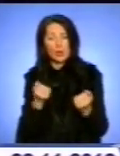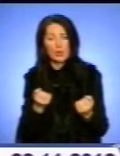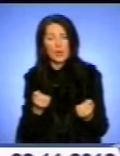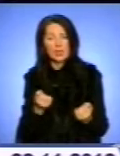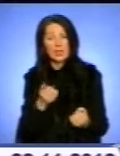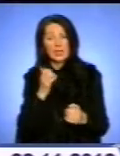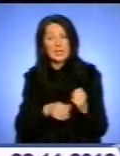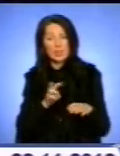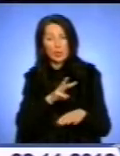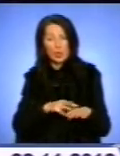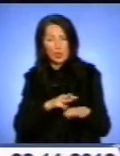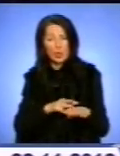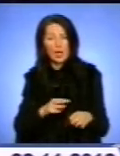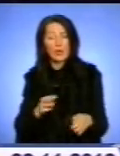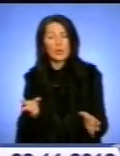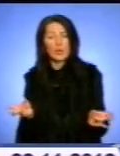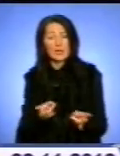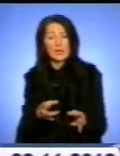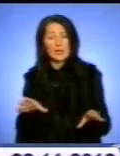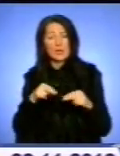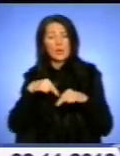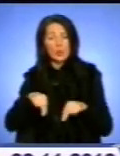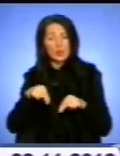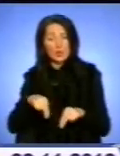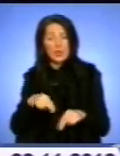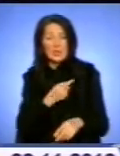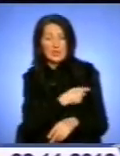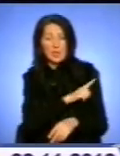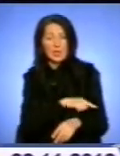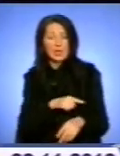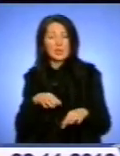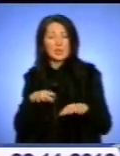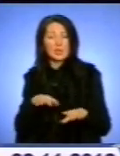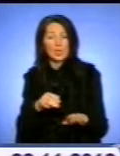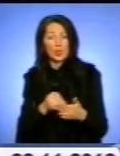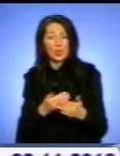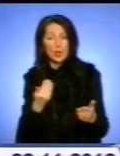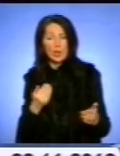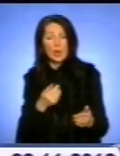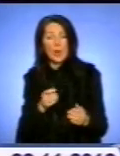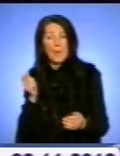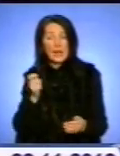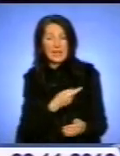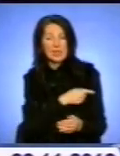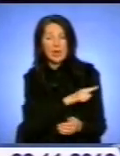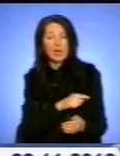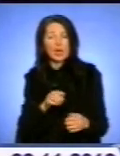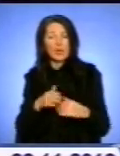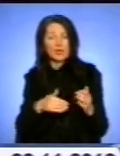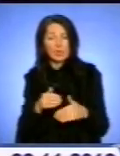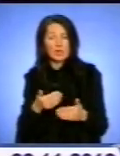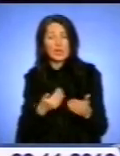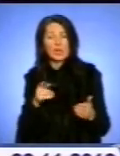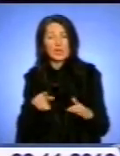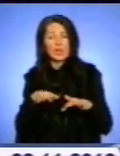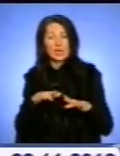Часто міліціонерам доводиться співпрацювати з медиками, а також діяти до їх приїзду самостійно. І від злагодженості та професійності їхніх